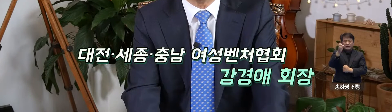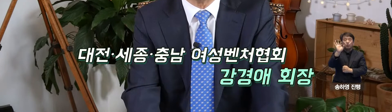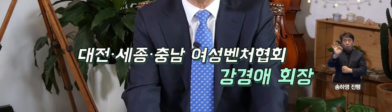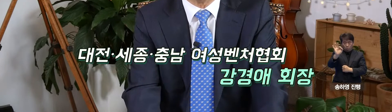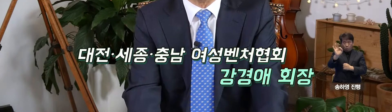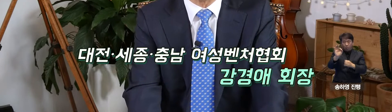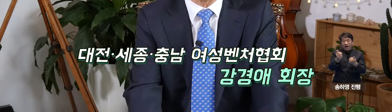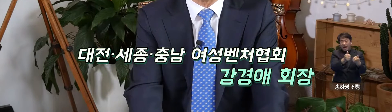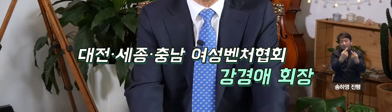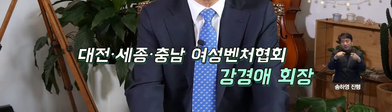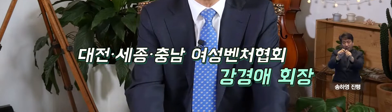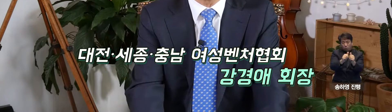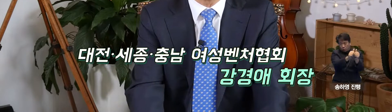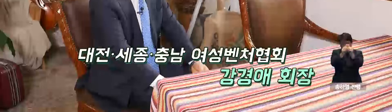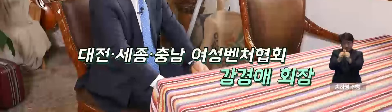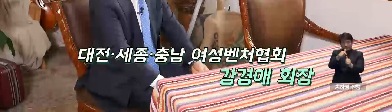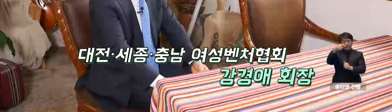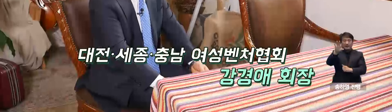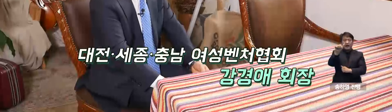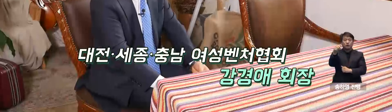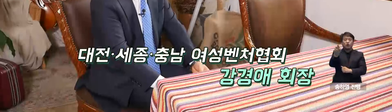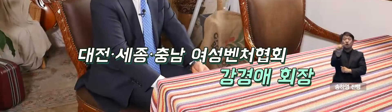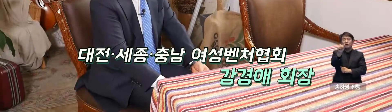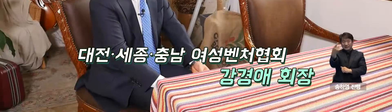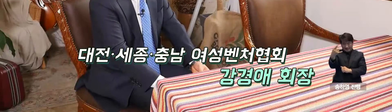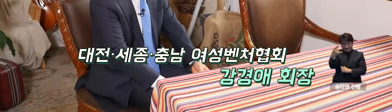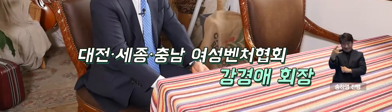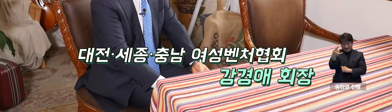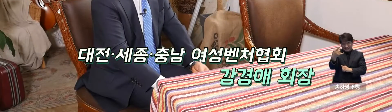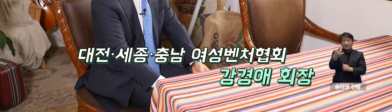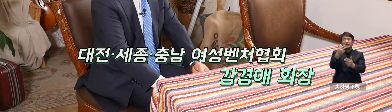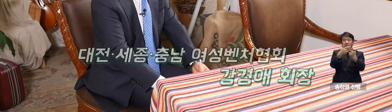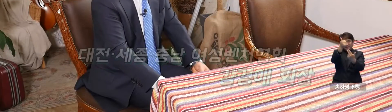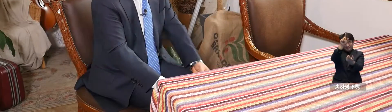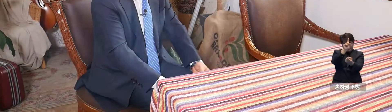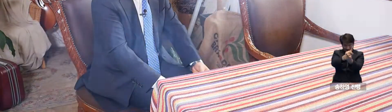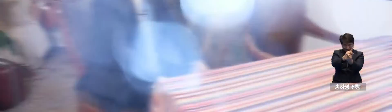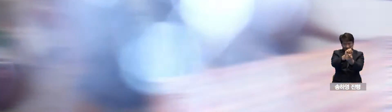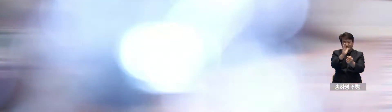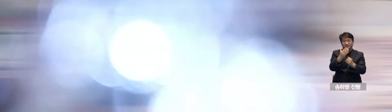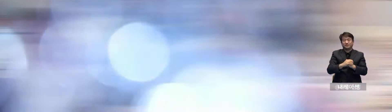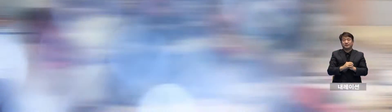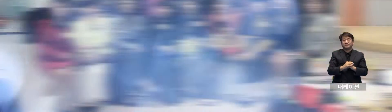강경혜 회장님을 모셨는데요. 잠시 후에 함께 만나보시죠.